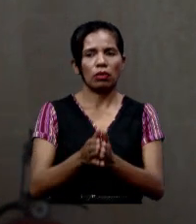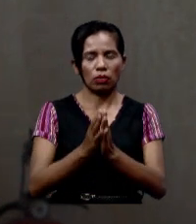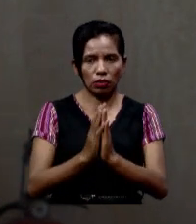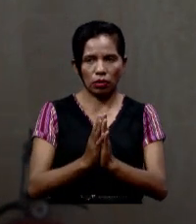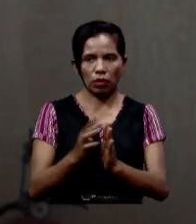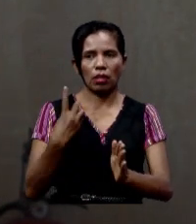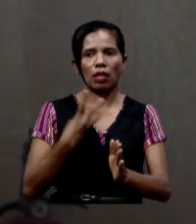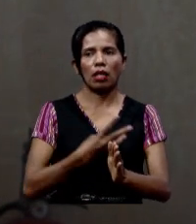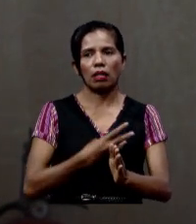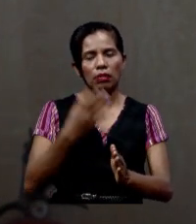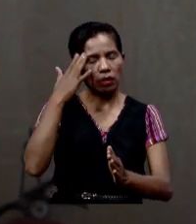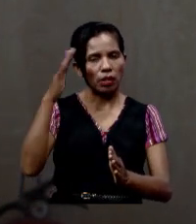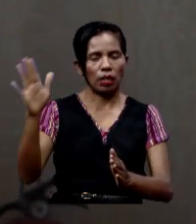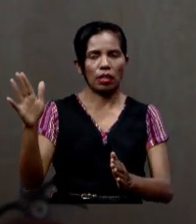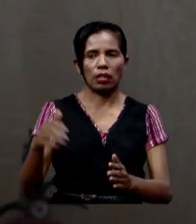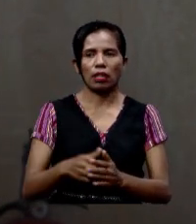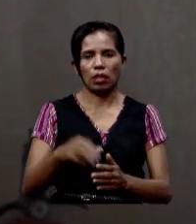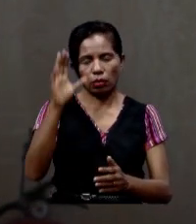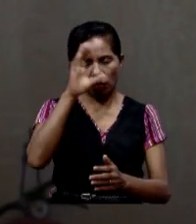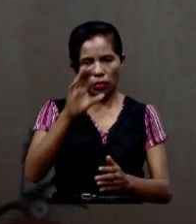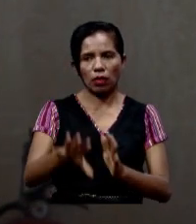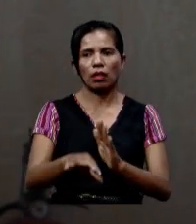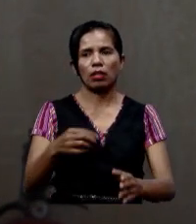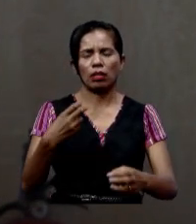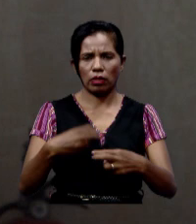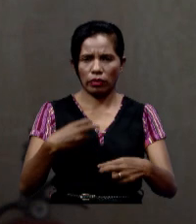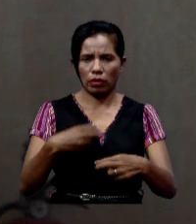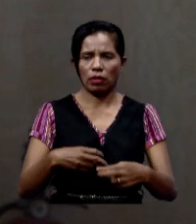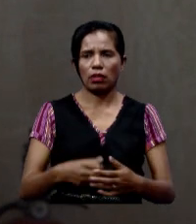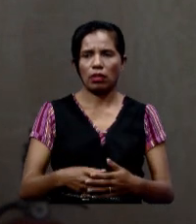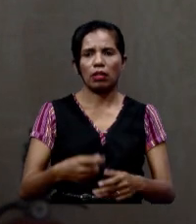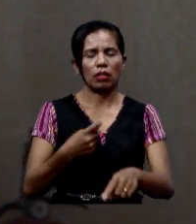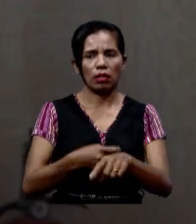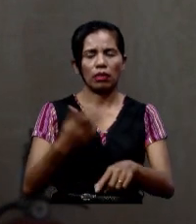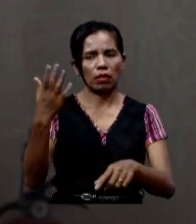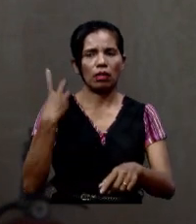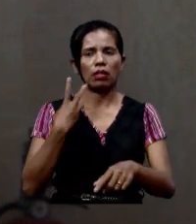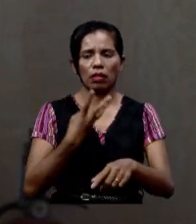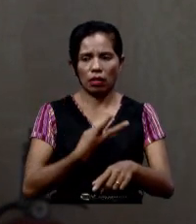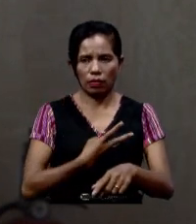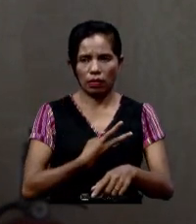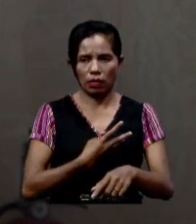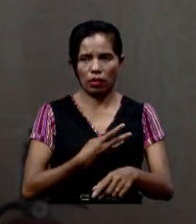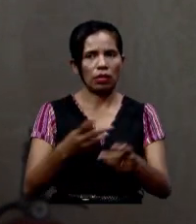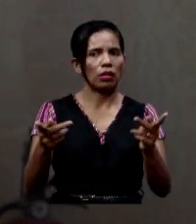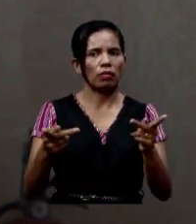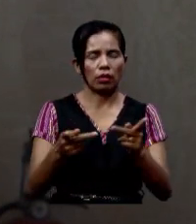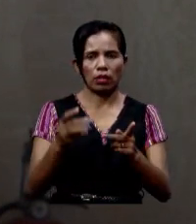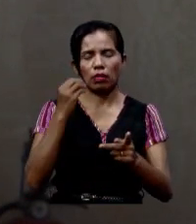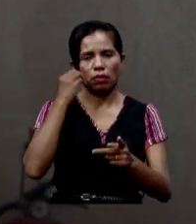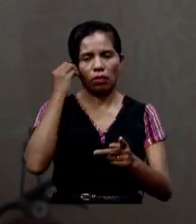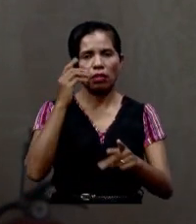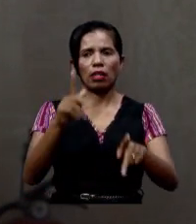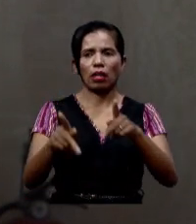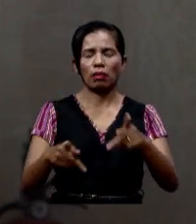ia ami sira bela hatene tuirne ma atu buka hetan, ento raska. Tambah itu tempo ne ba ami mus yeti fatin ona. Ia ema